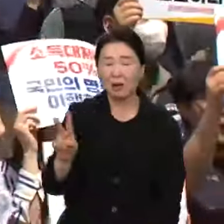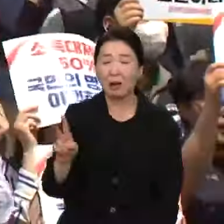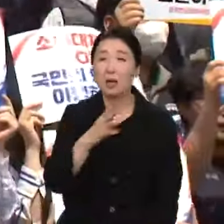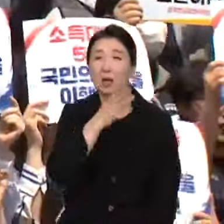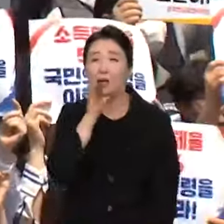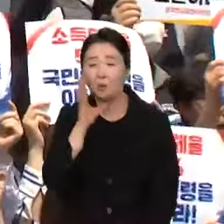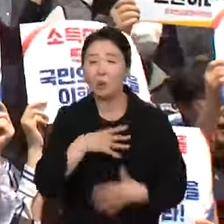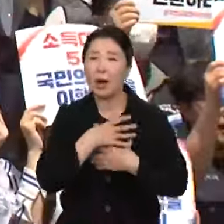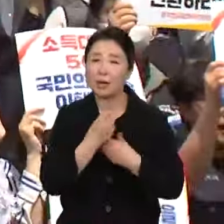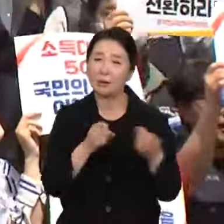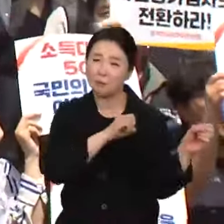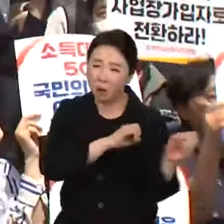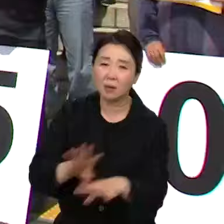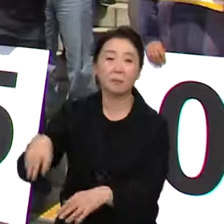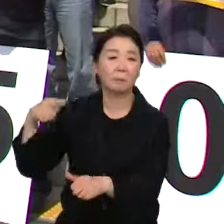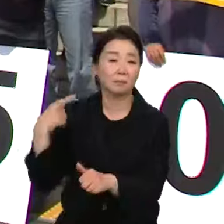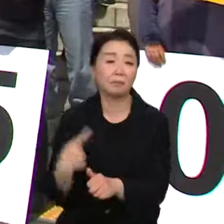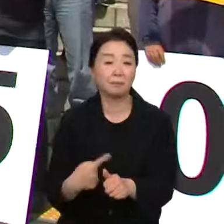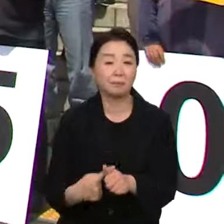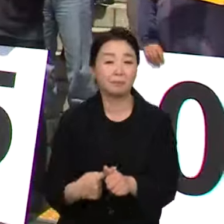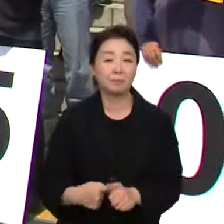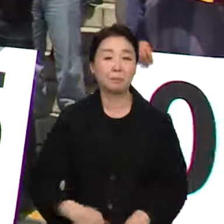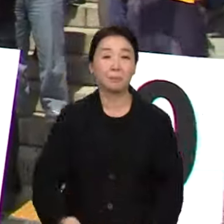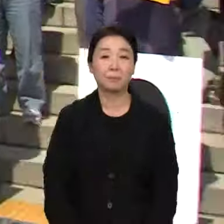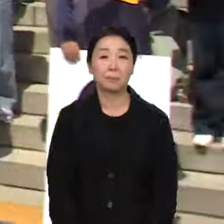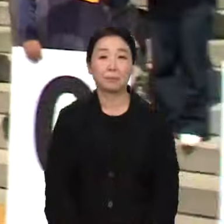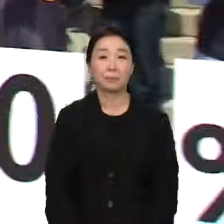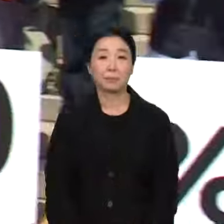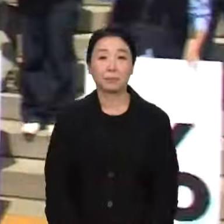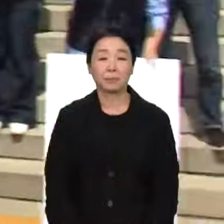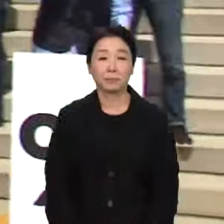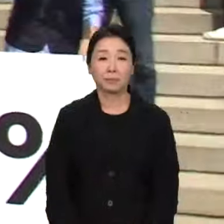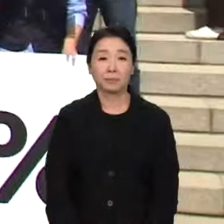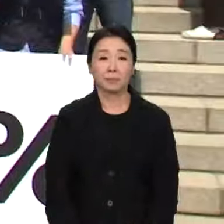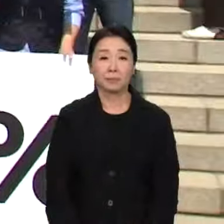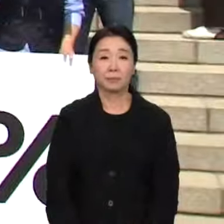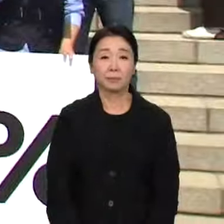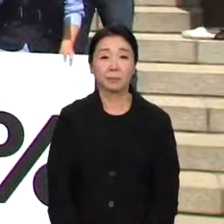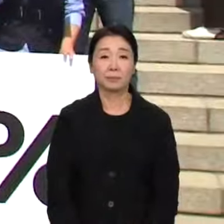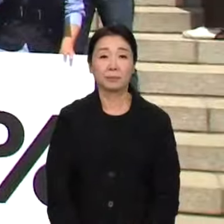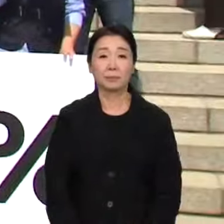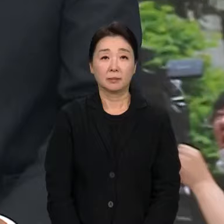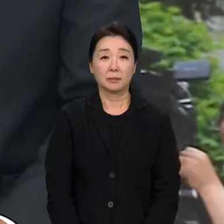안전망을 버렸다고 비판했습니다. JTBC 성화선입니다.